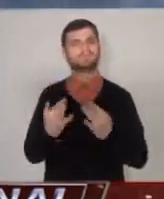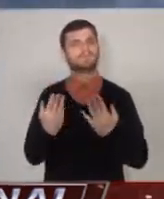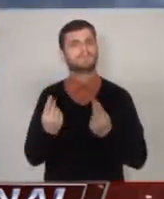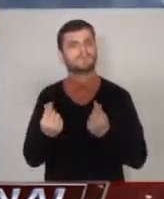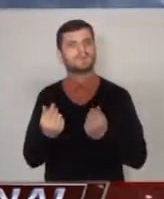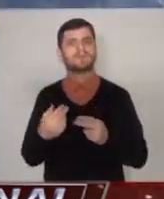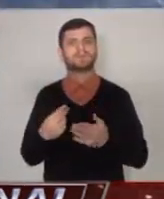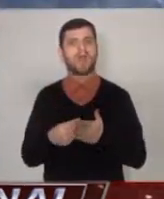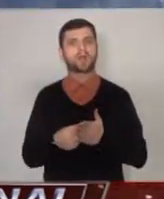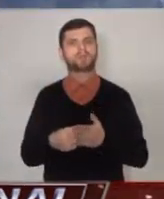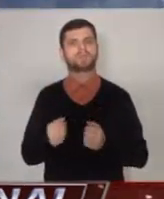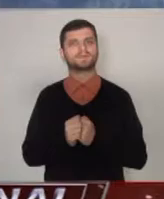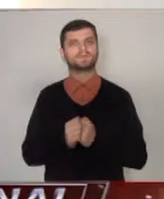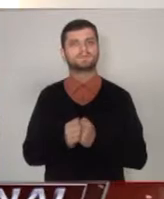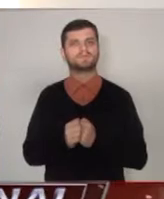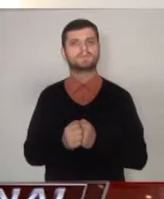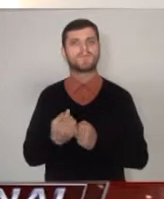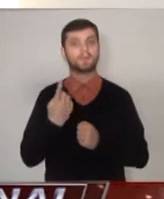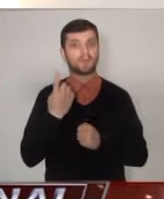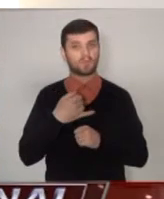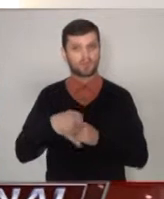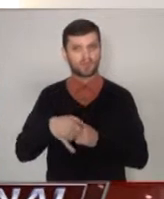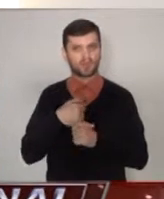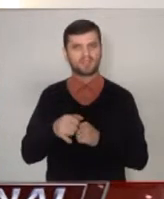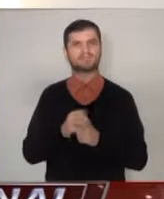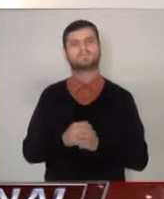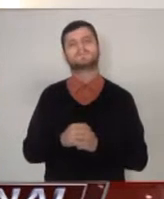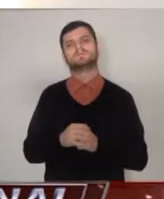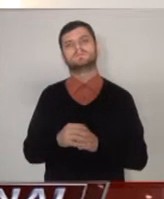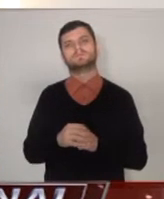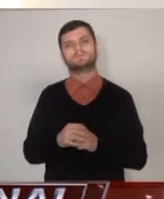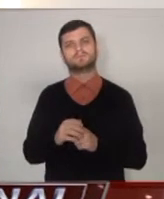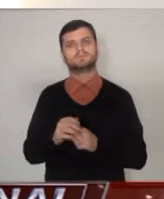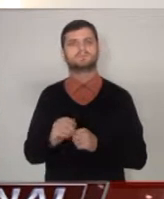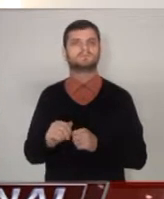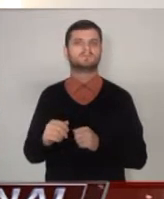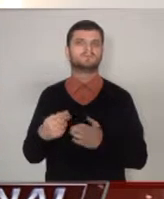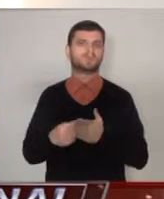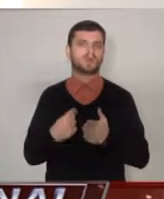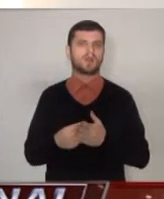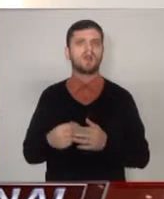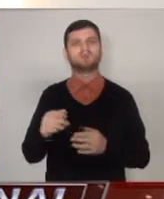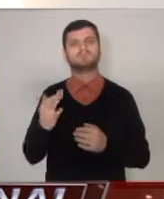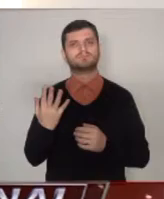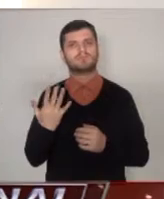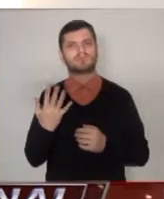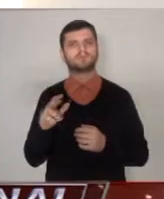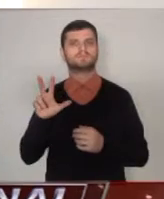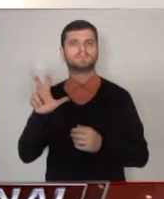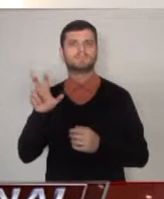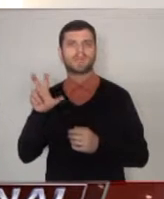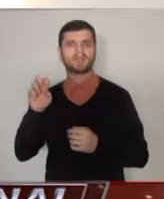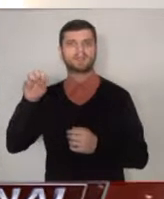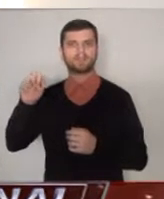cât? Deci primul proiect pe măsura 3.2.2 a costat în jur de 38 de